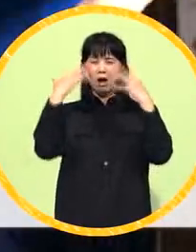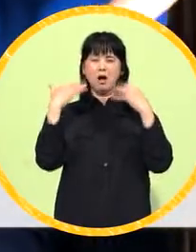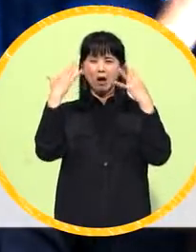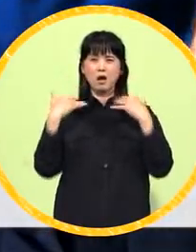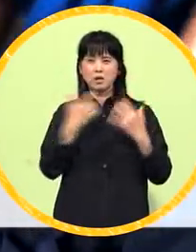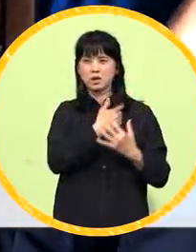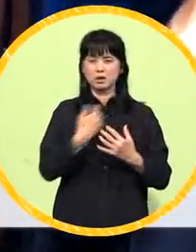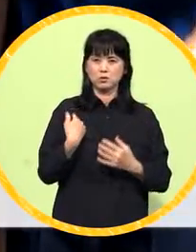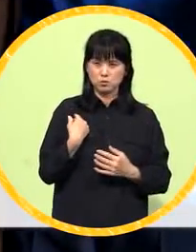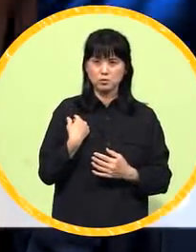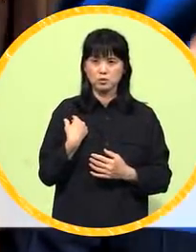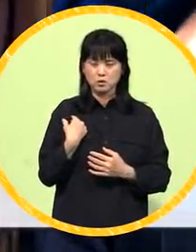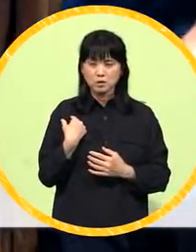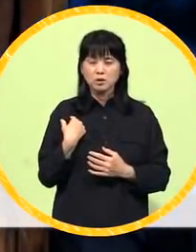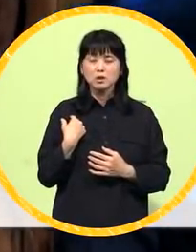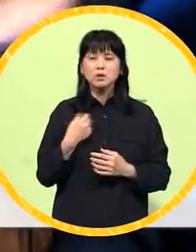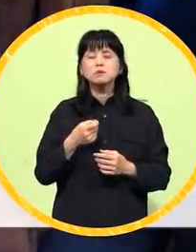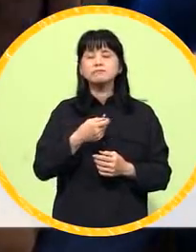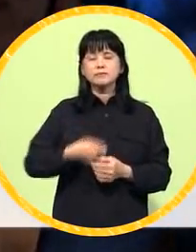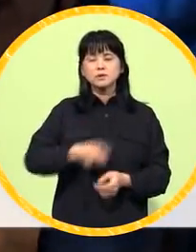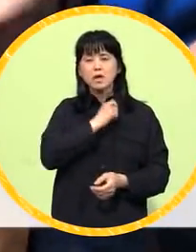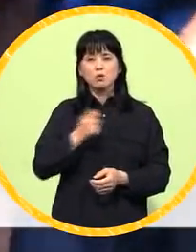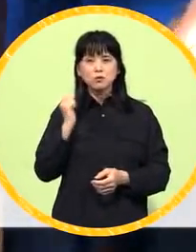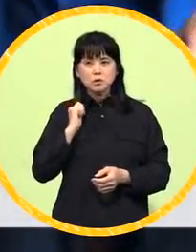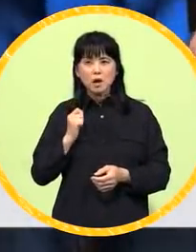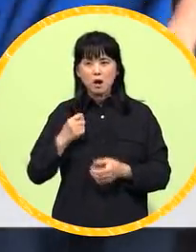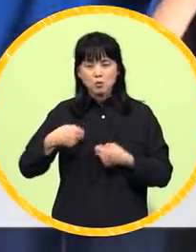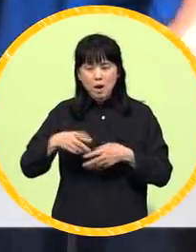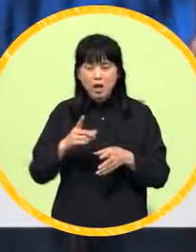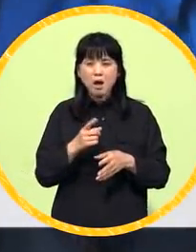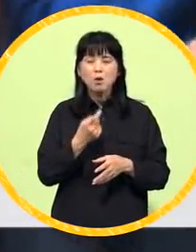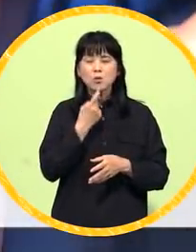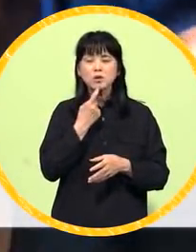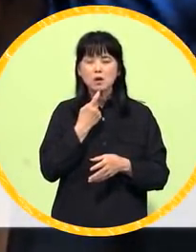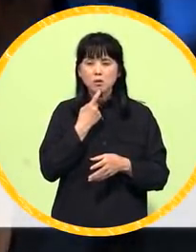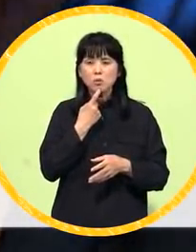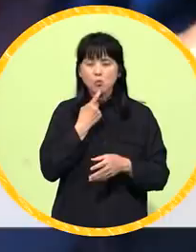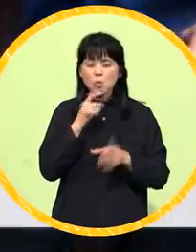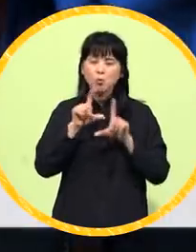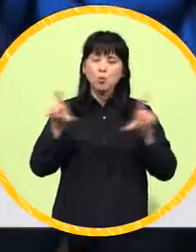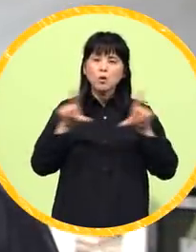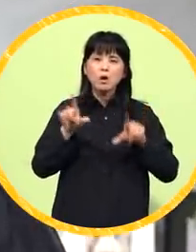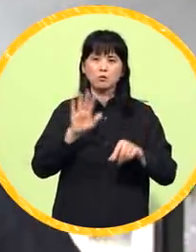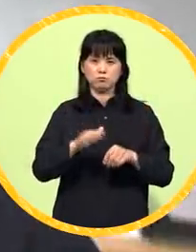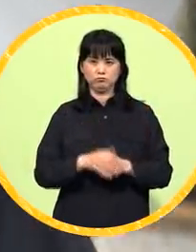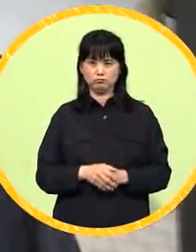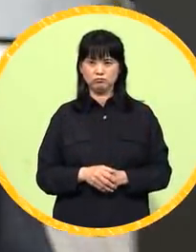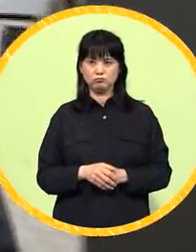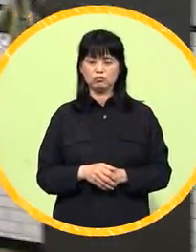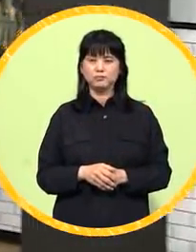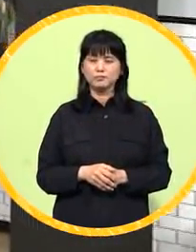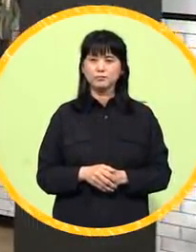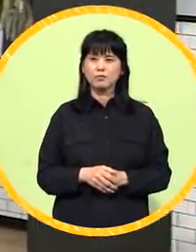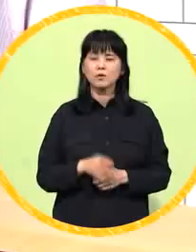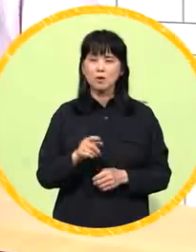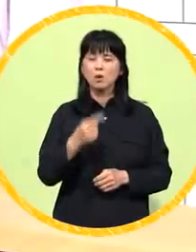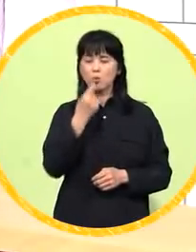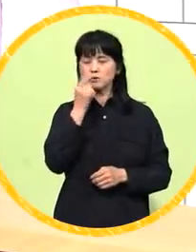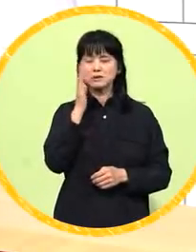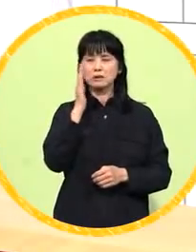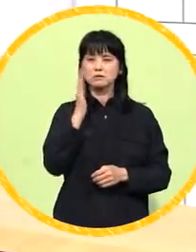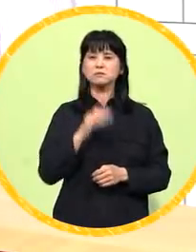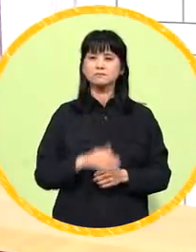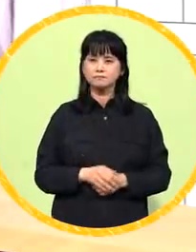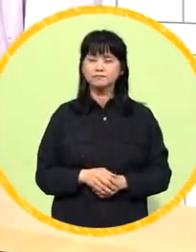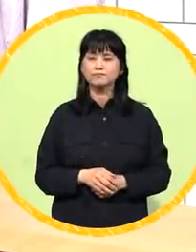るっていうサウナ発祥のフィンランドでもうポピュラーなんですけども送り枚抜くんでしたけどは僕じゃないです